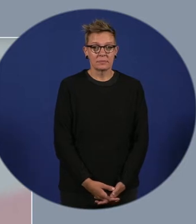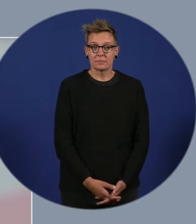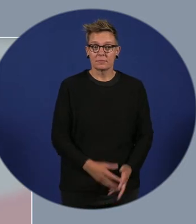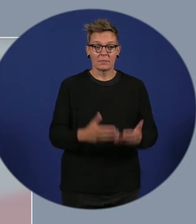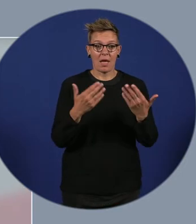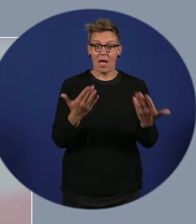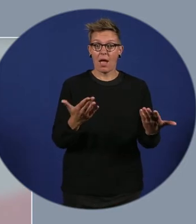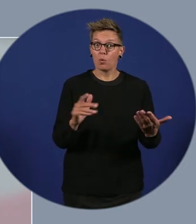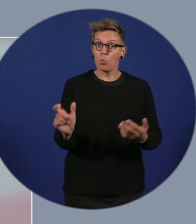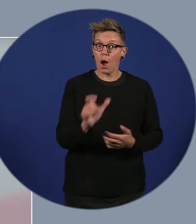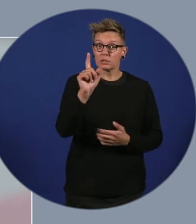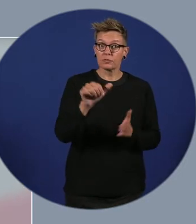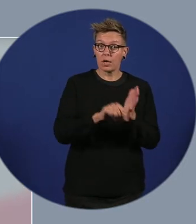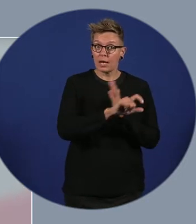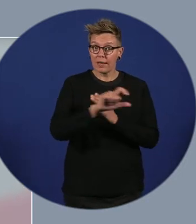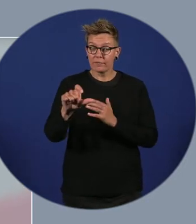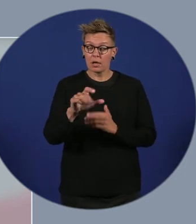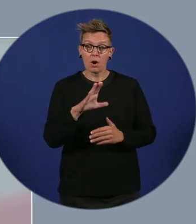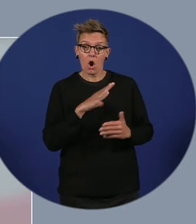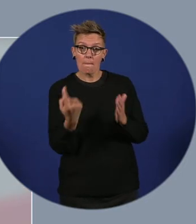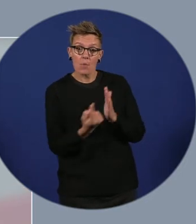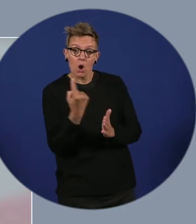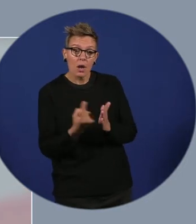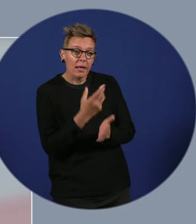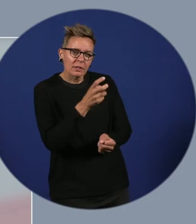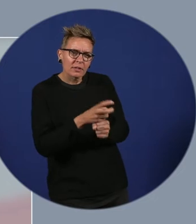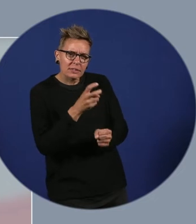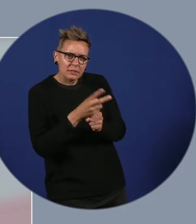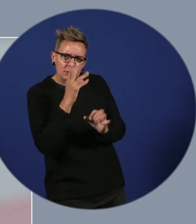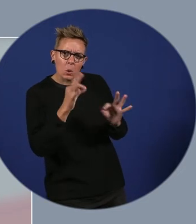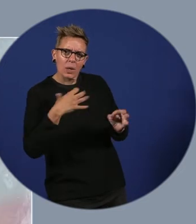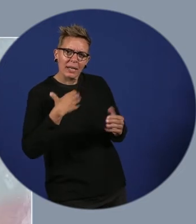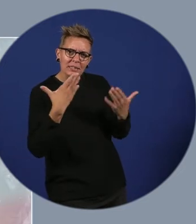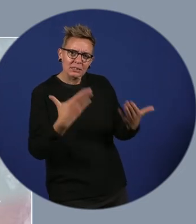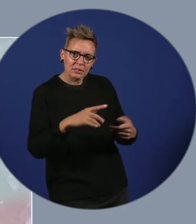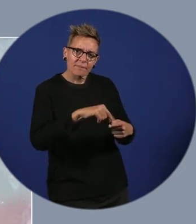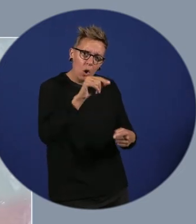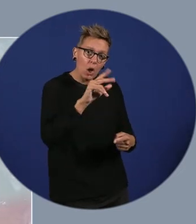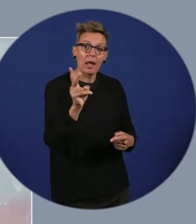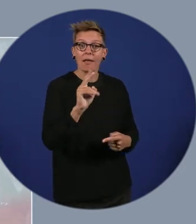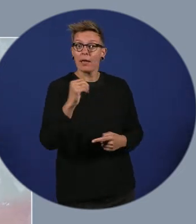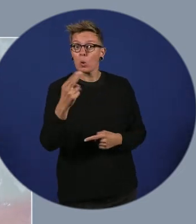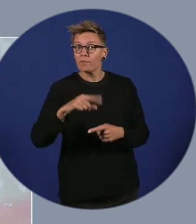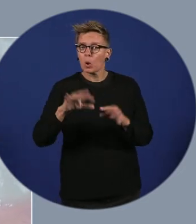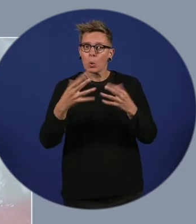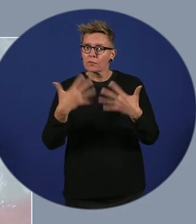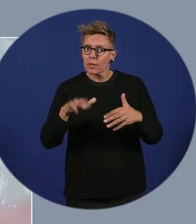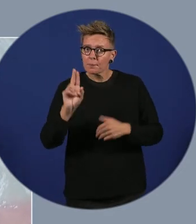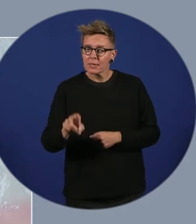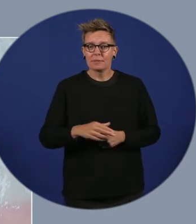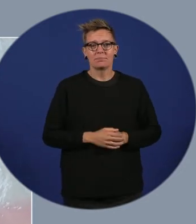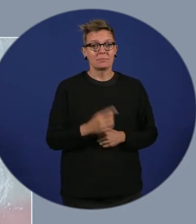är en chans för eleverna att få testa på hur ett riksdagsval eller ett EU-val går till. En